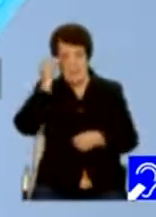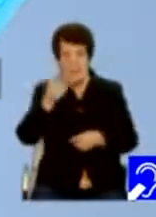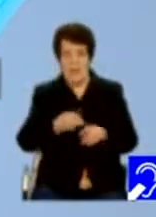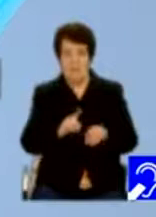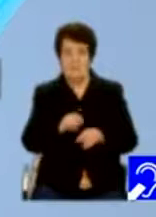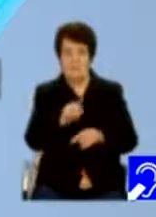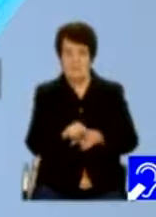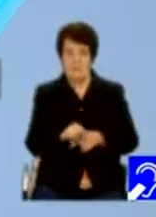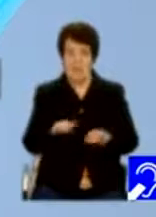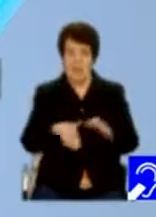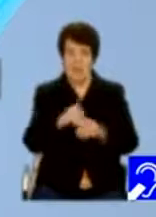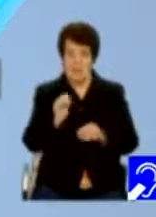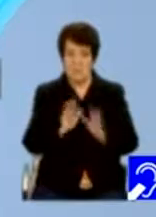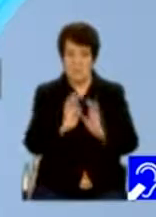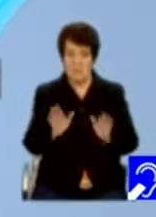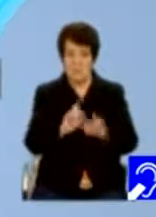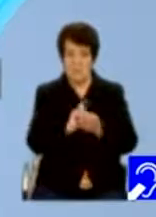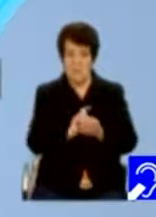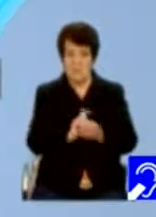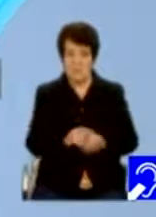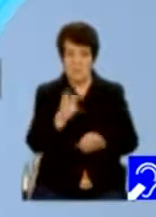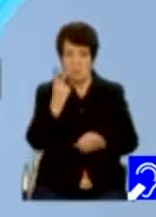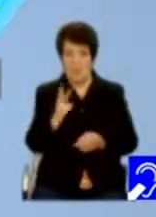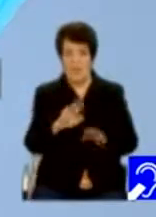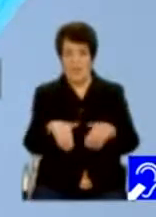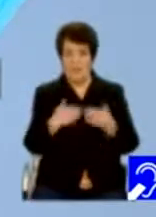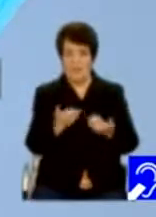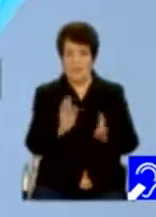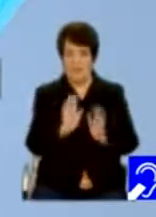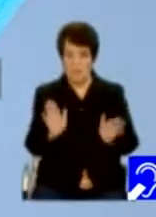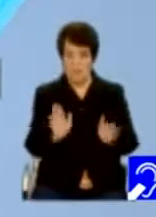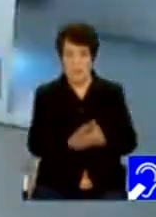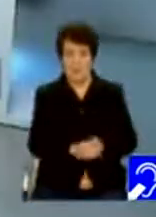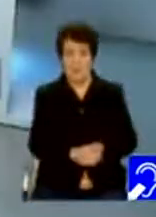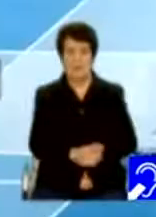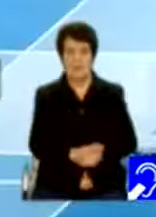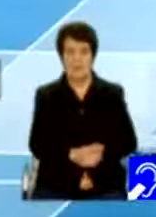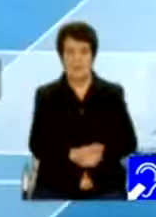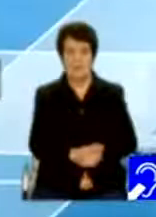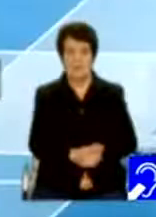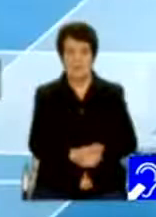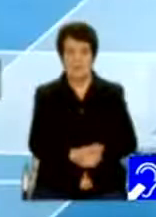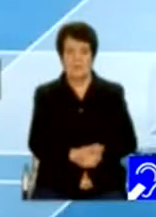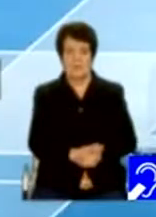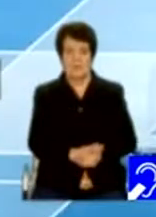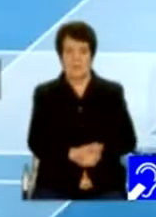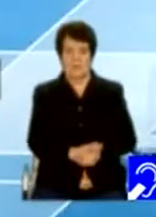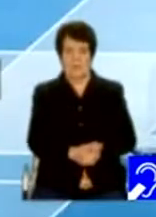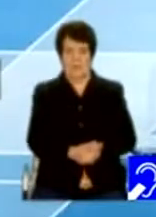aceste alegeri sunt despre o luptă dintre doi deci candidați că doar. Deci credeți că veți trece pragul și că